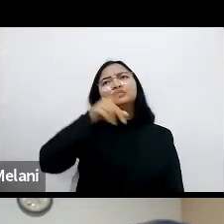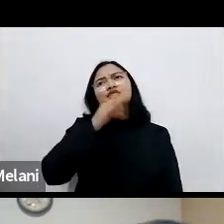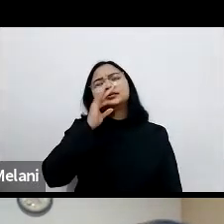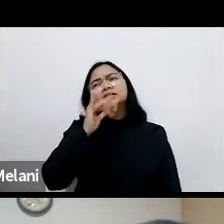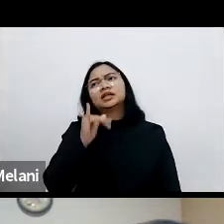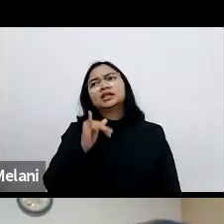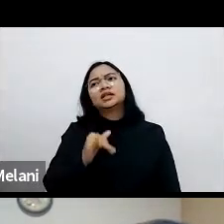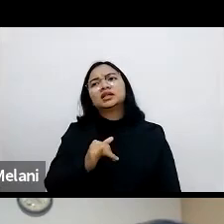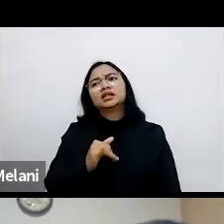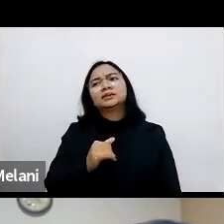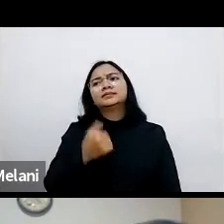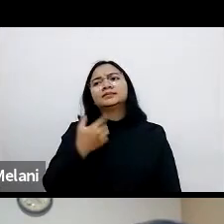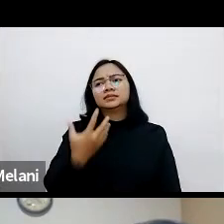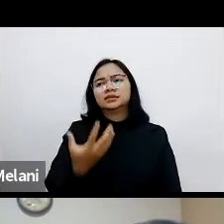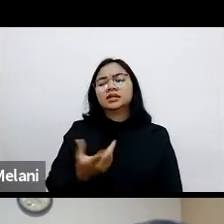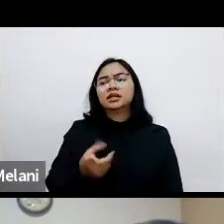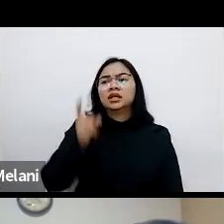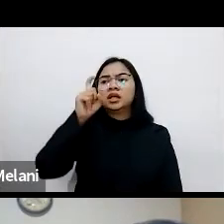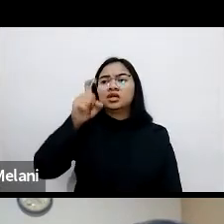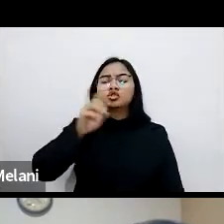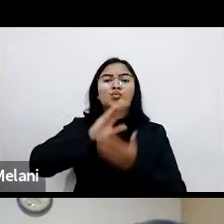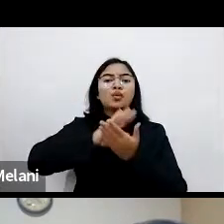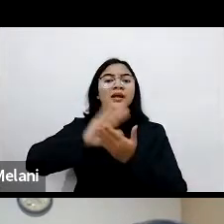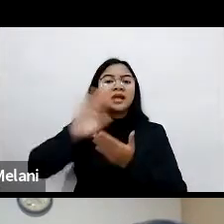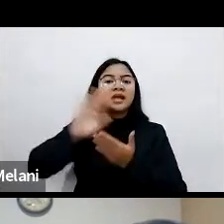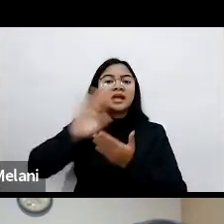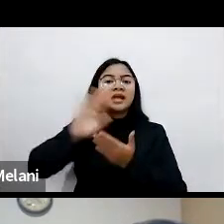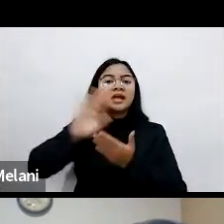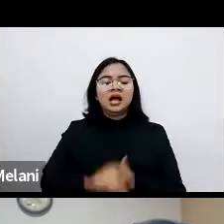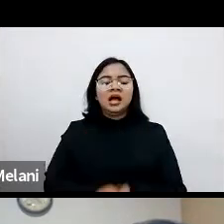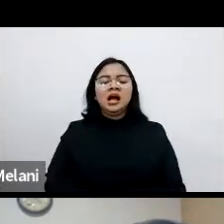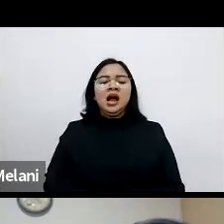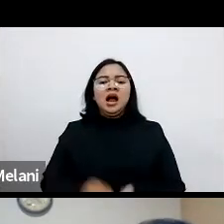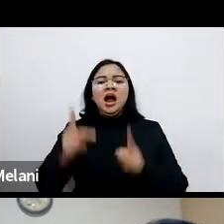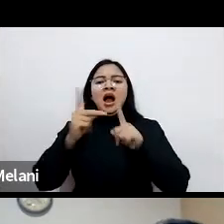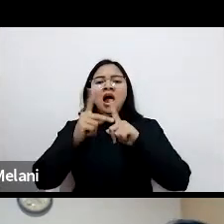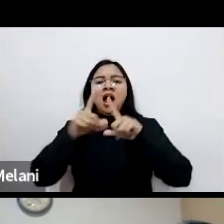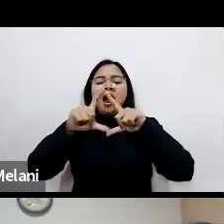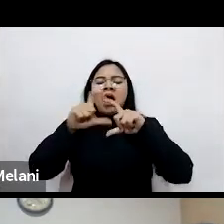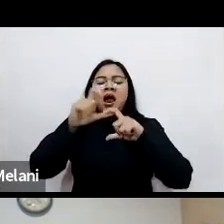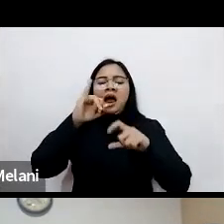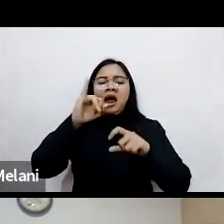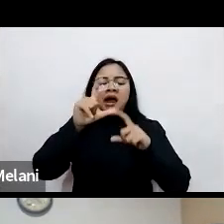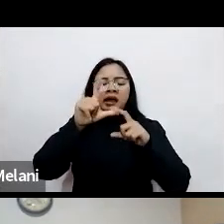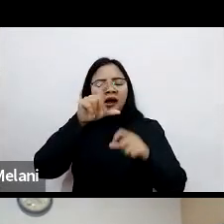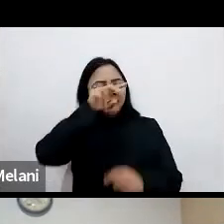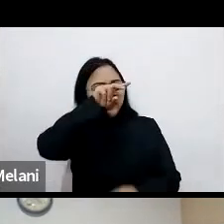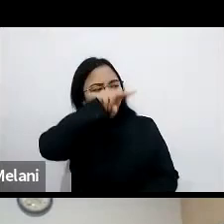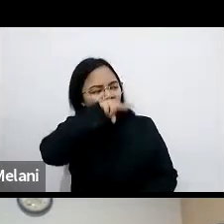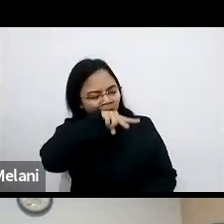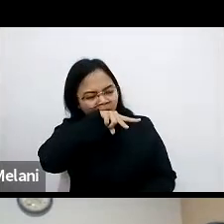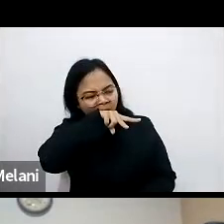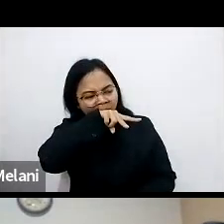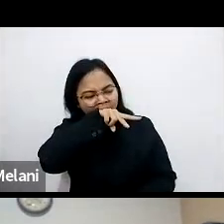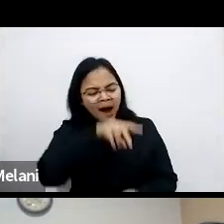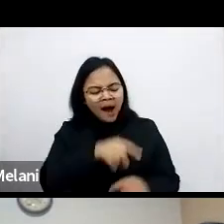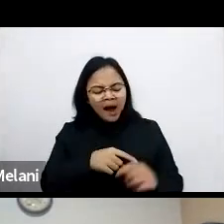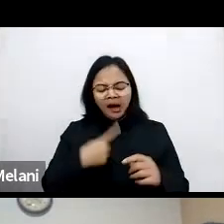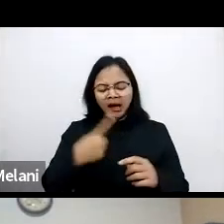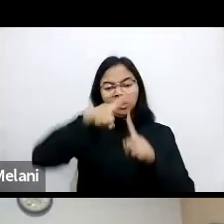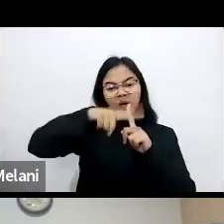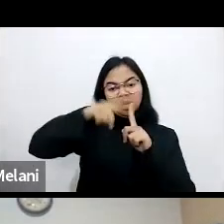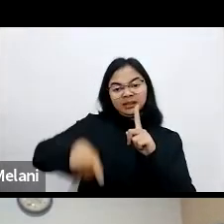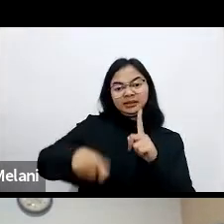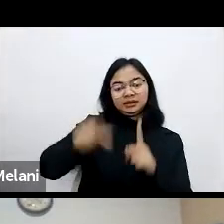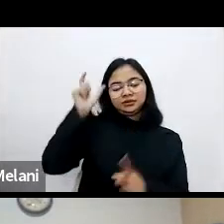berarti memang perlu publikasi hasil-hasil penelitian kita, kan tugasnya memproduksi pengetahuan. Nah itu perlu publikasi